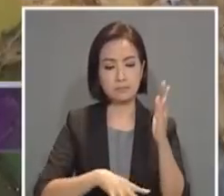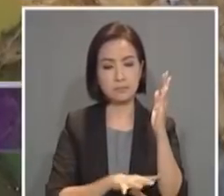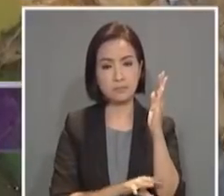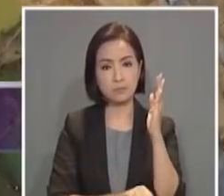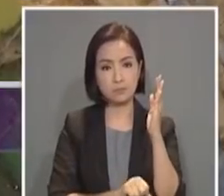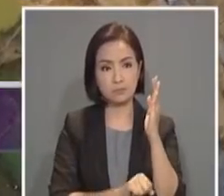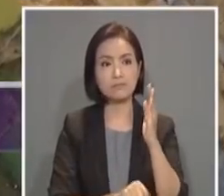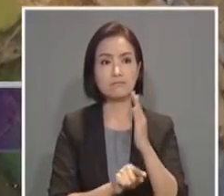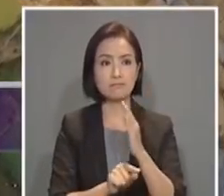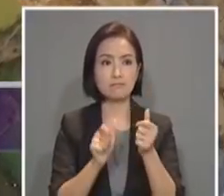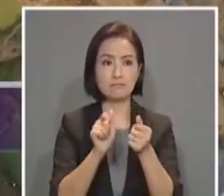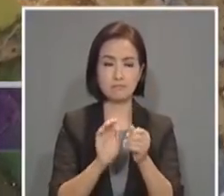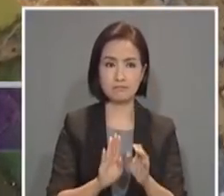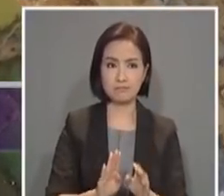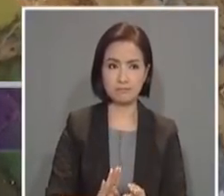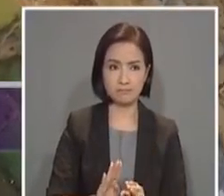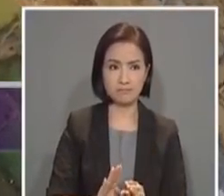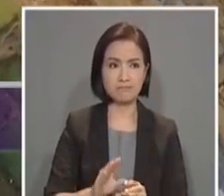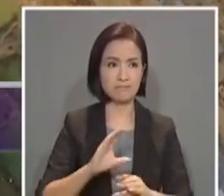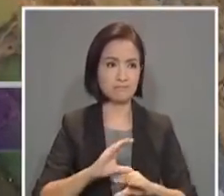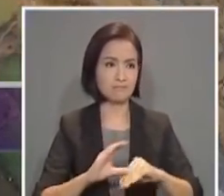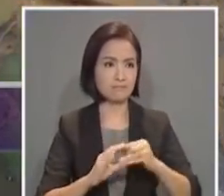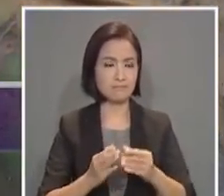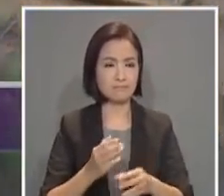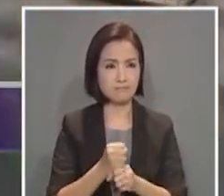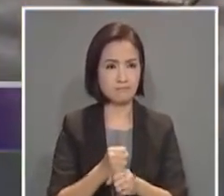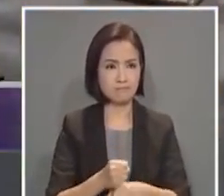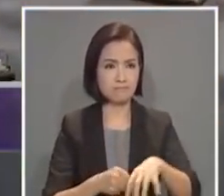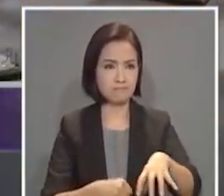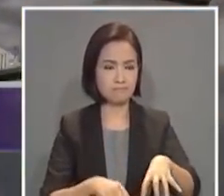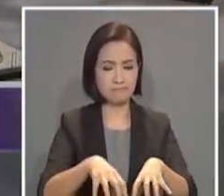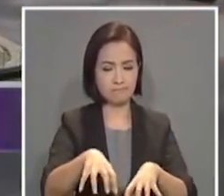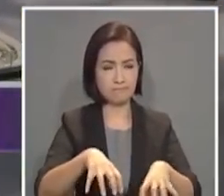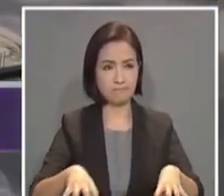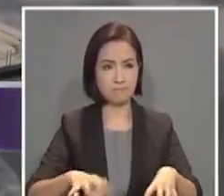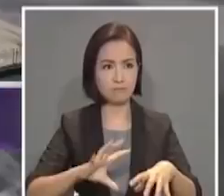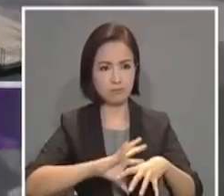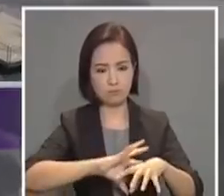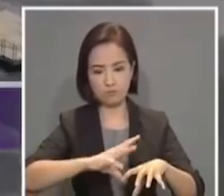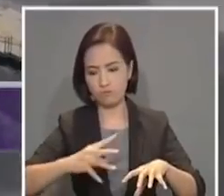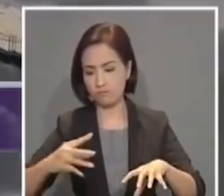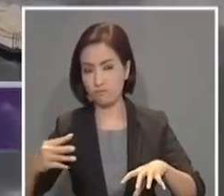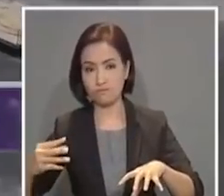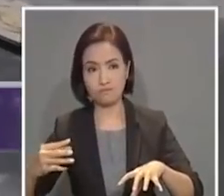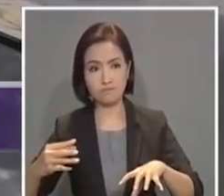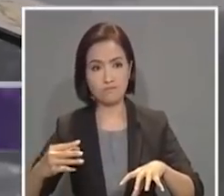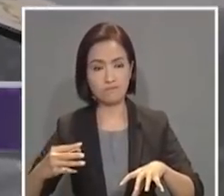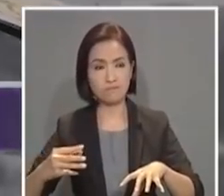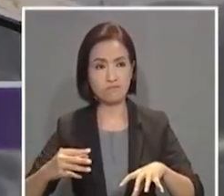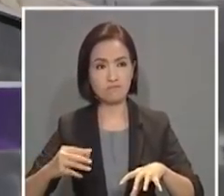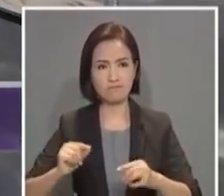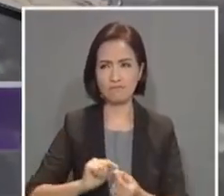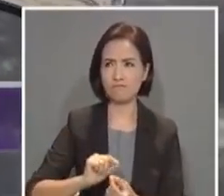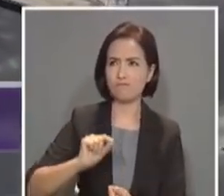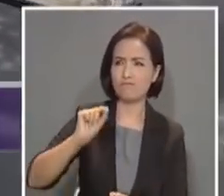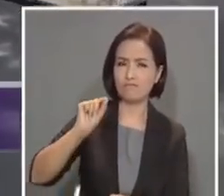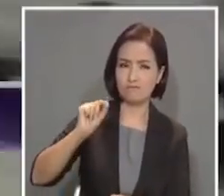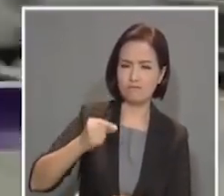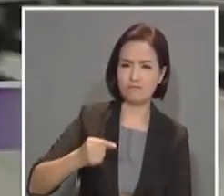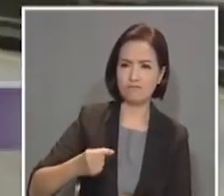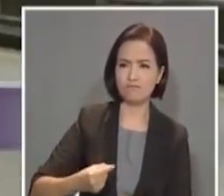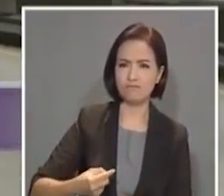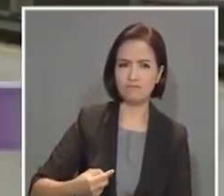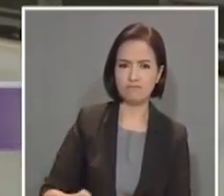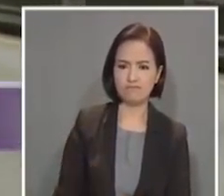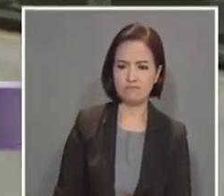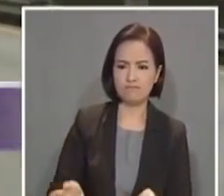าถูกออกแบบให้มีสถาปัตยกรรมที่สวยงามโดดเด่นเป็นรูปหอยสังขนาดใหญ่ที่มีความสูงกว่าตึก5ชั้น